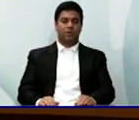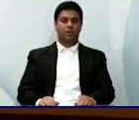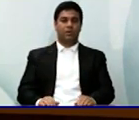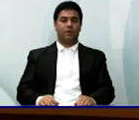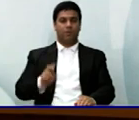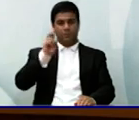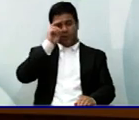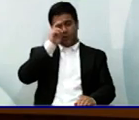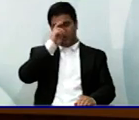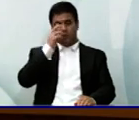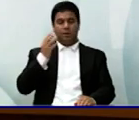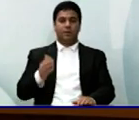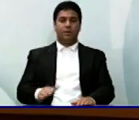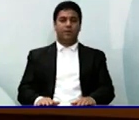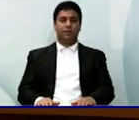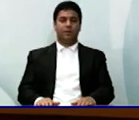Бразилия.